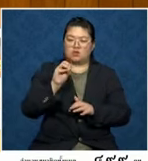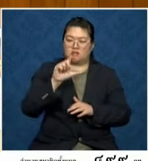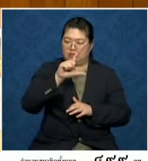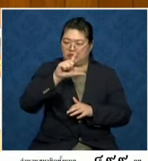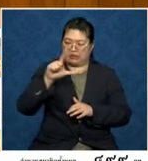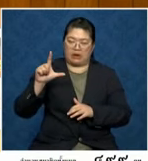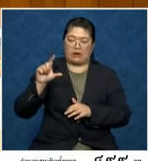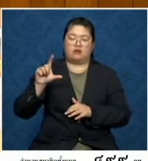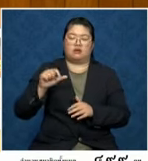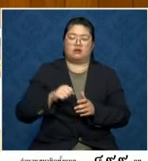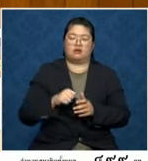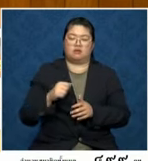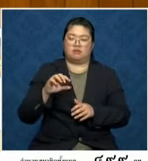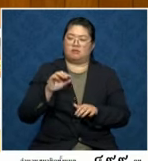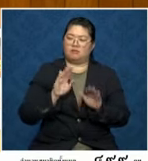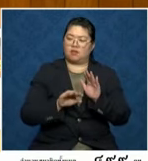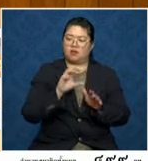หรือประมาณ